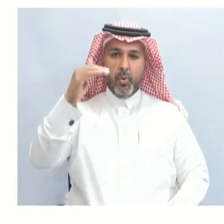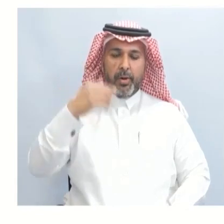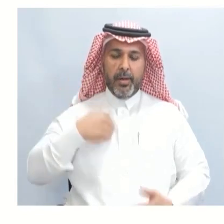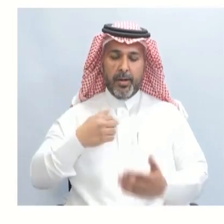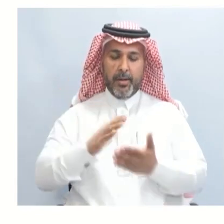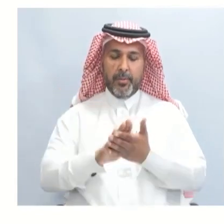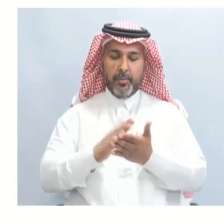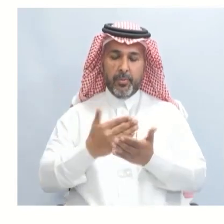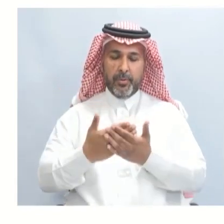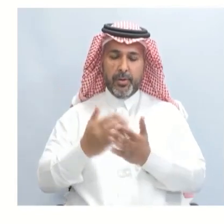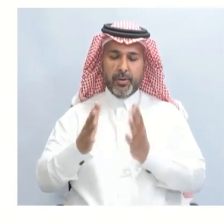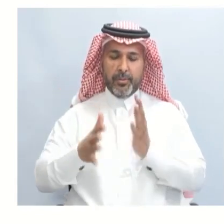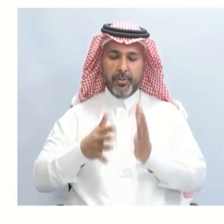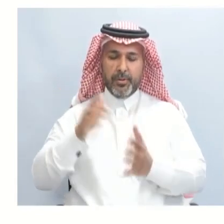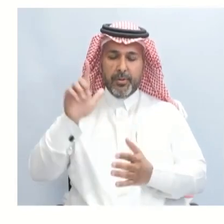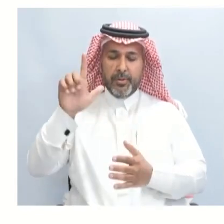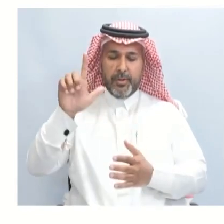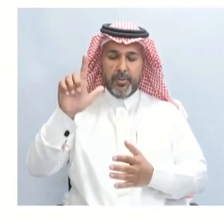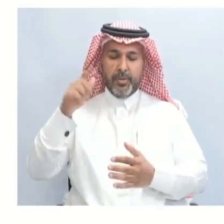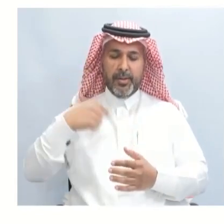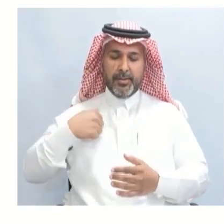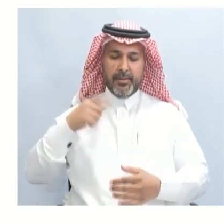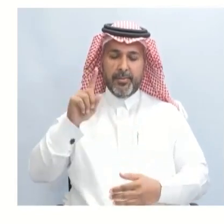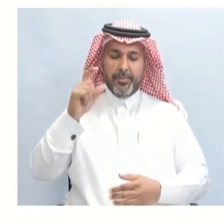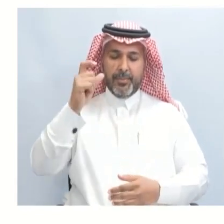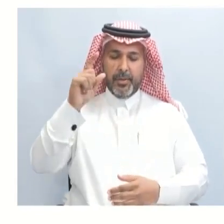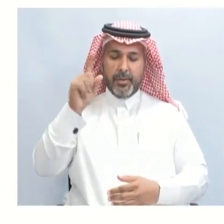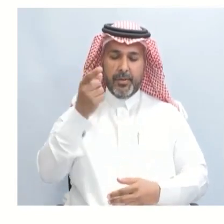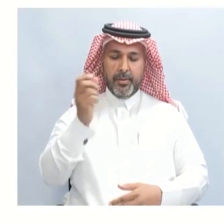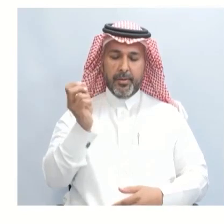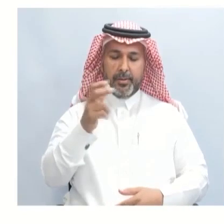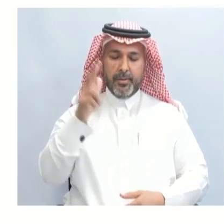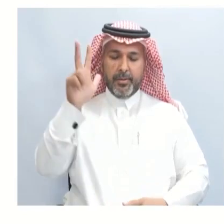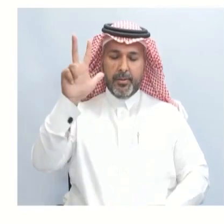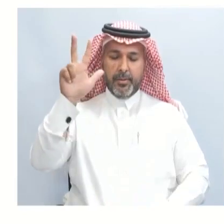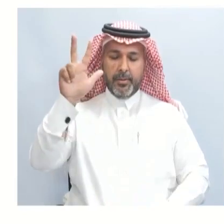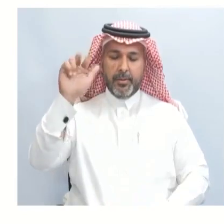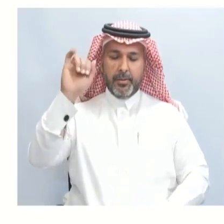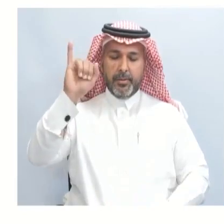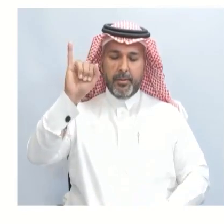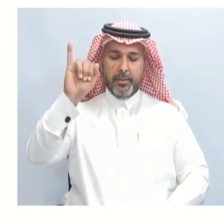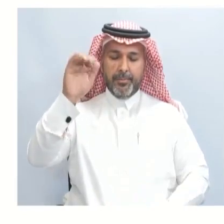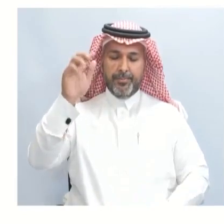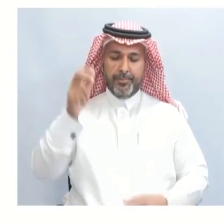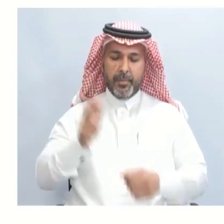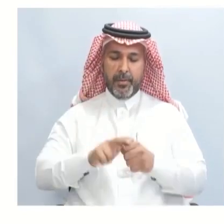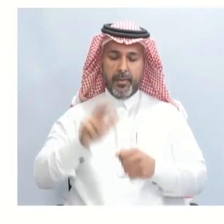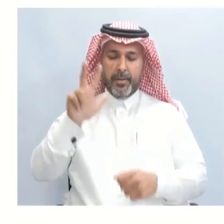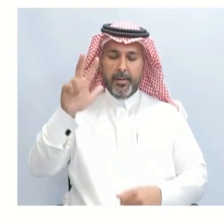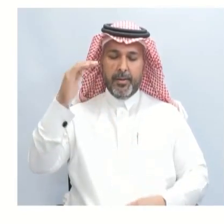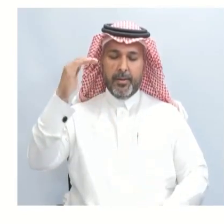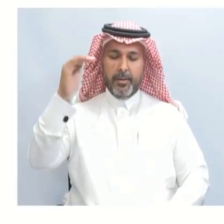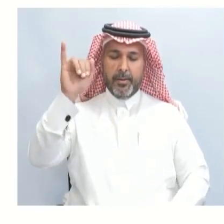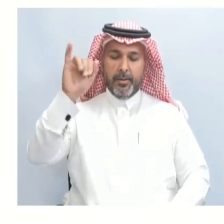جميل لنرى ما سنتعرف عليه اليوم اليوم باذن الله سناخذ قانون نيوتن في الجذب الكوني وقانون كبلر